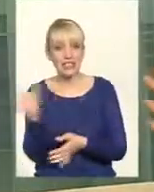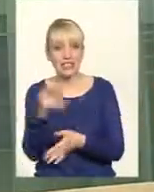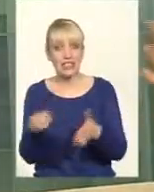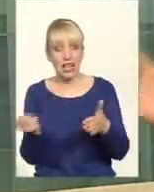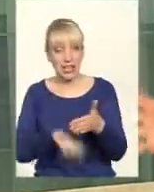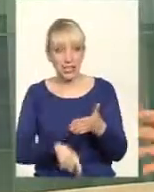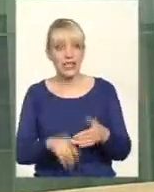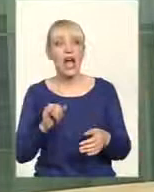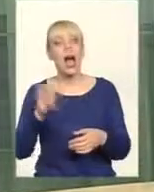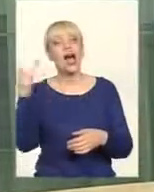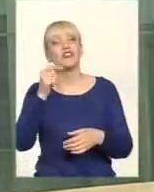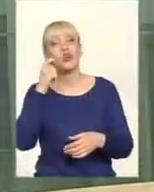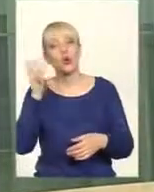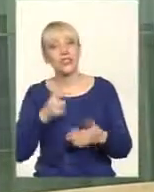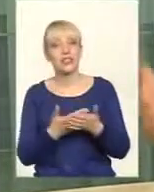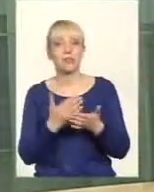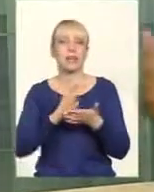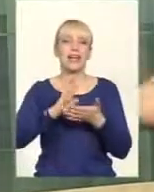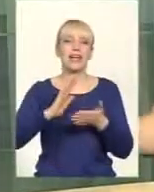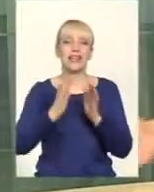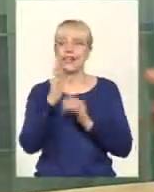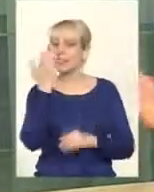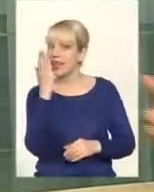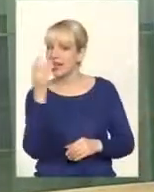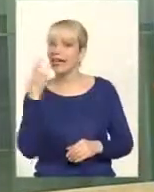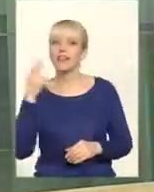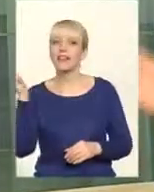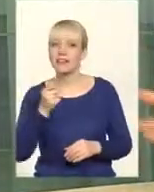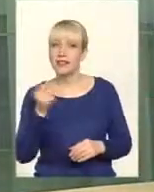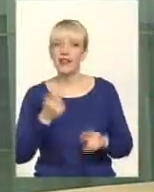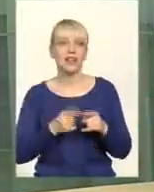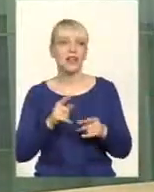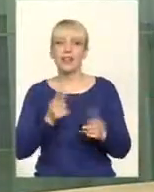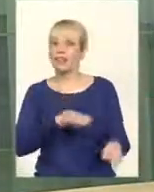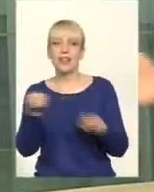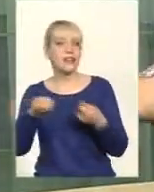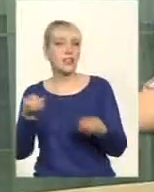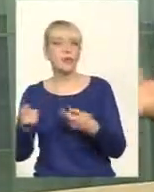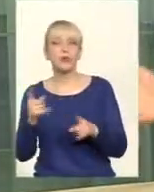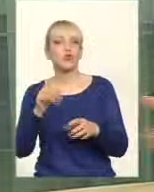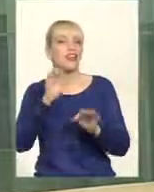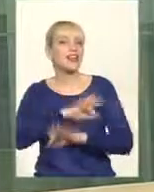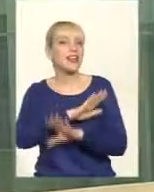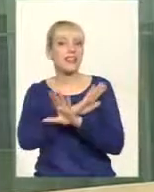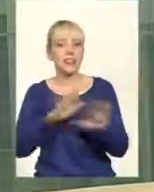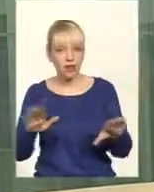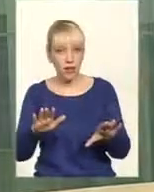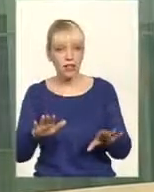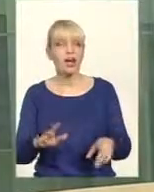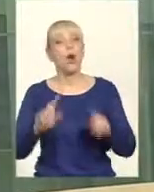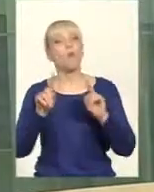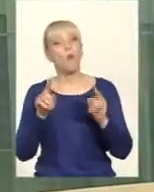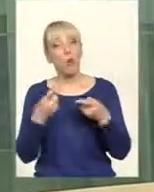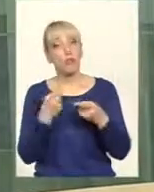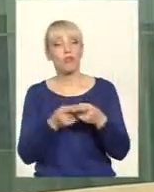украинские, там, ну, грубо говоря, «Зеркало недели», какие-то журналы до Донецка не доставляются, потому что это, ну, нерентабельно, скажем так, до Мариуполя довести эти газеты. Поэтому